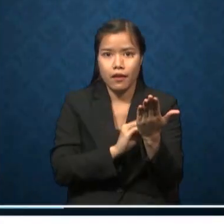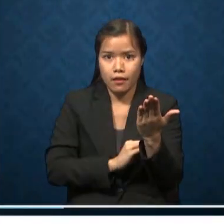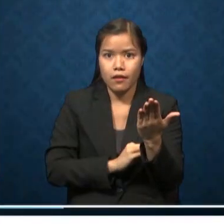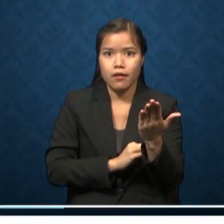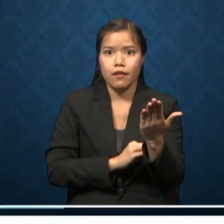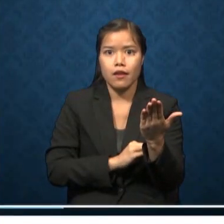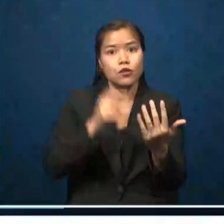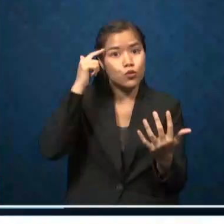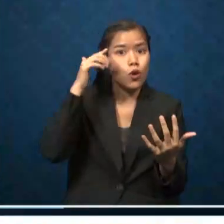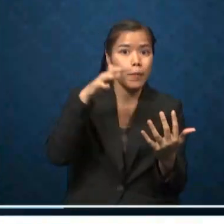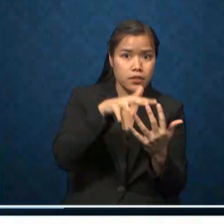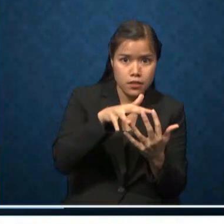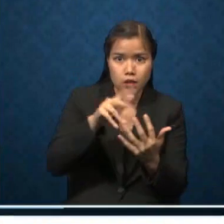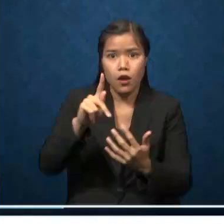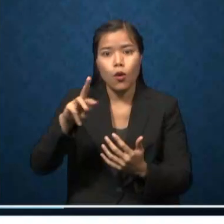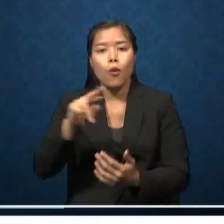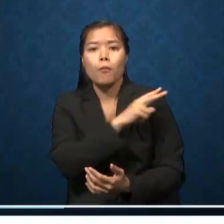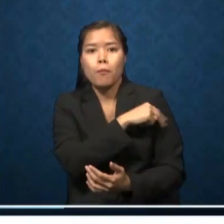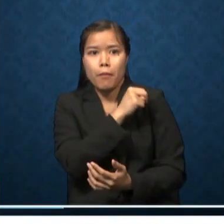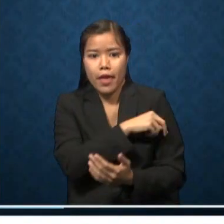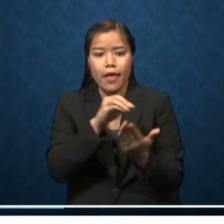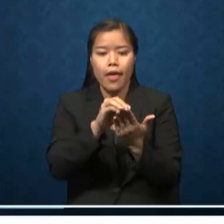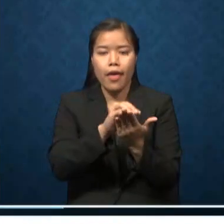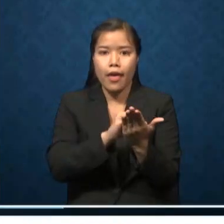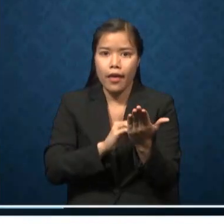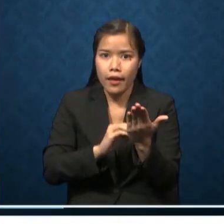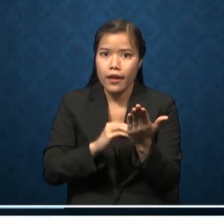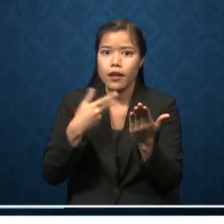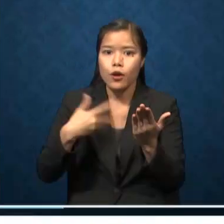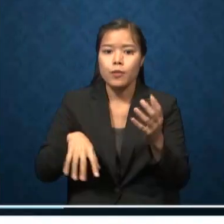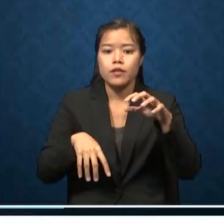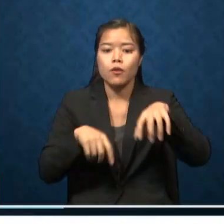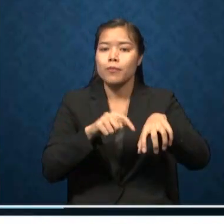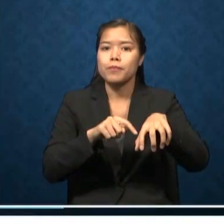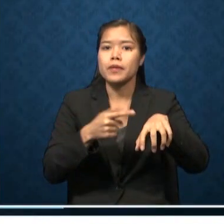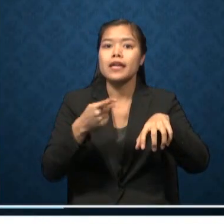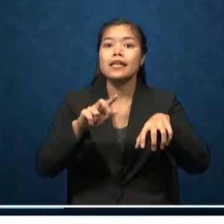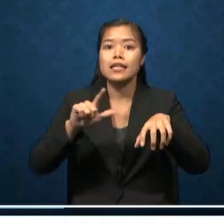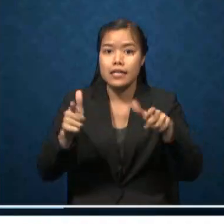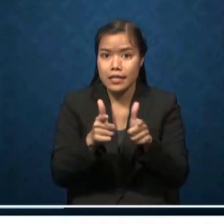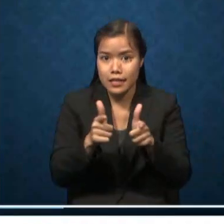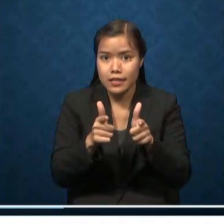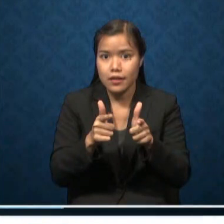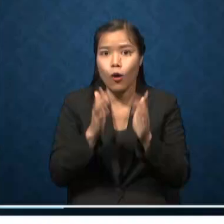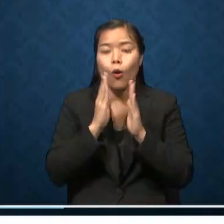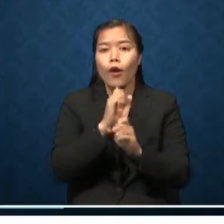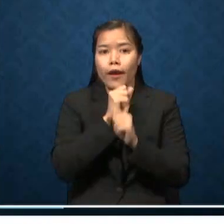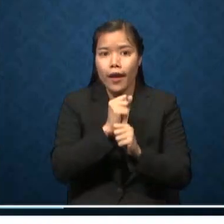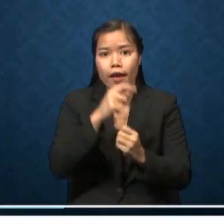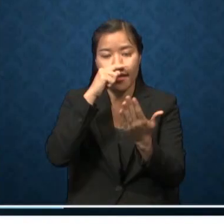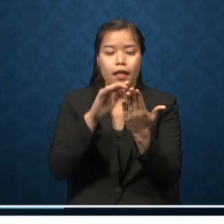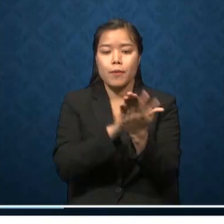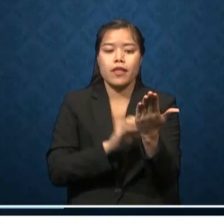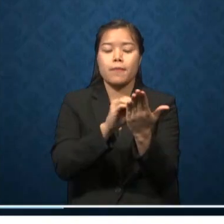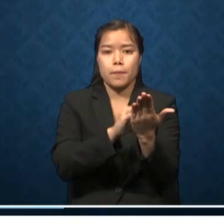กรมการแพทย์ที่ติดตั้งไปแล้วกว่า 800กว่าแห่งนะคะมีคลินิกสูงอายุทั่วประเทศอันนี้ก็นคิดว่าทไลถัดไปค่ะอานิสงส์